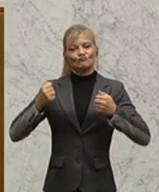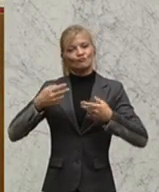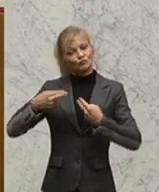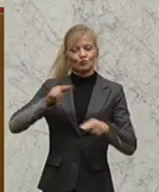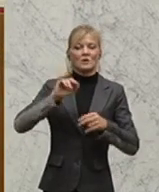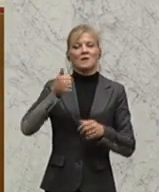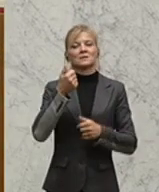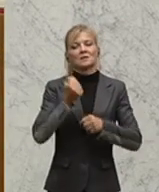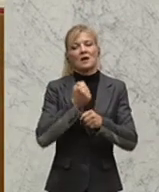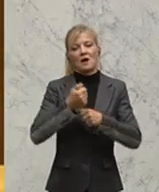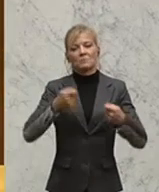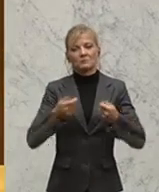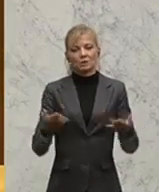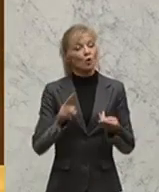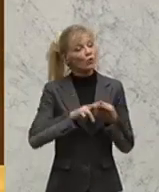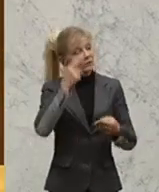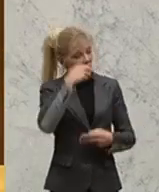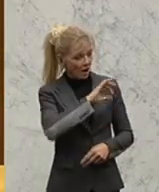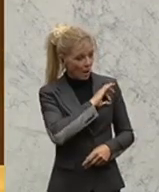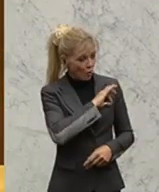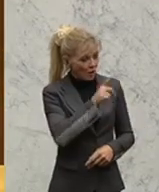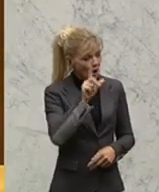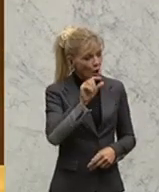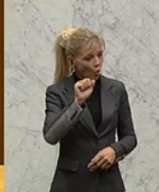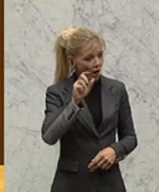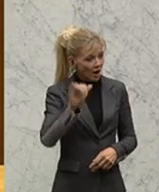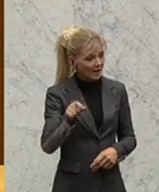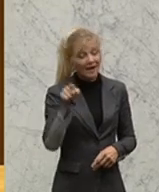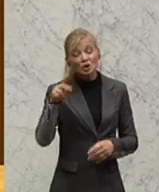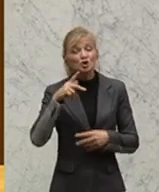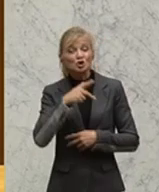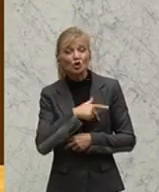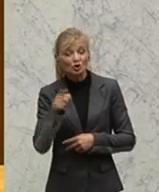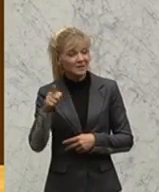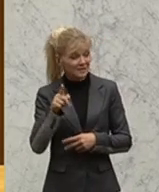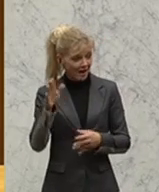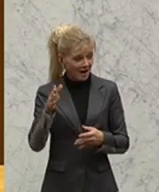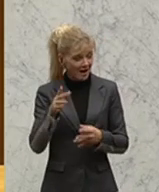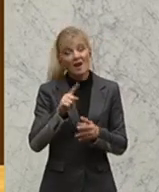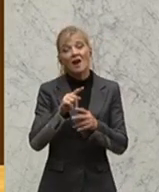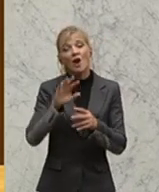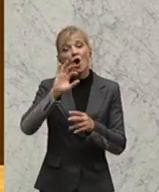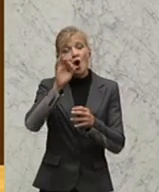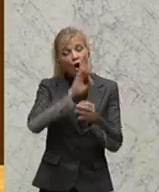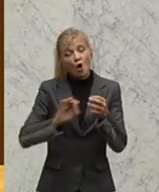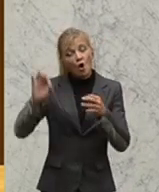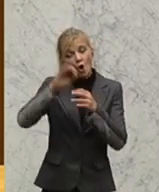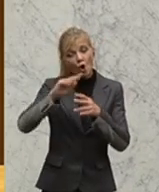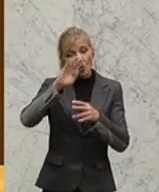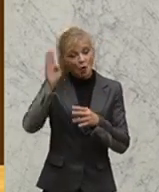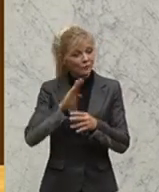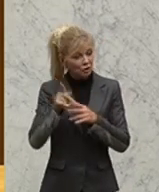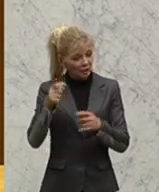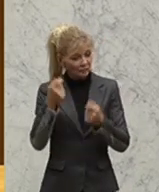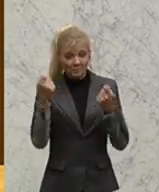Lorca, in sozialökonomischen Betrieben verdienen Menschen Geld aufgrund ihrer Arbeit. Sie haben ein Einkommen, das auch dazu beiträgt,